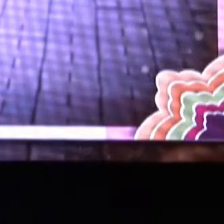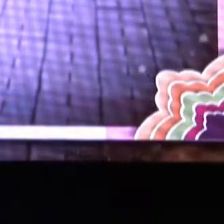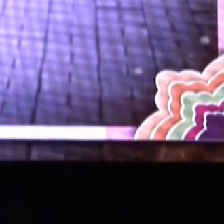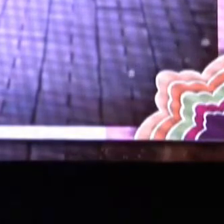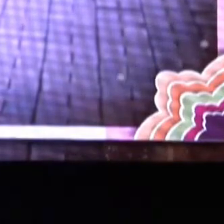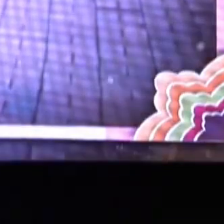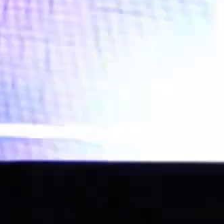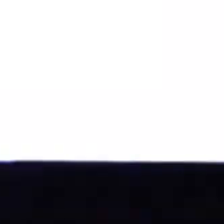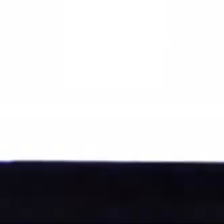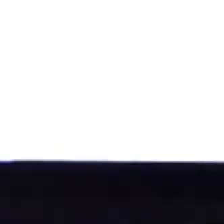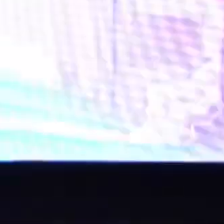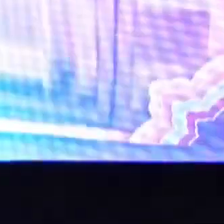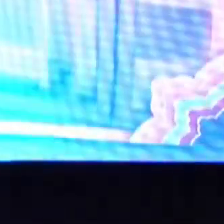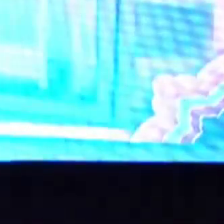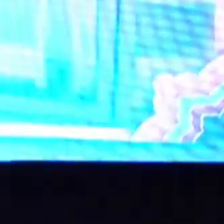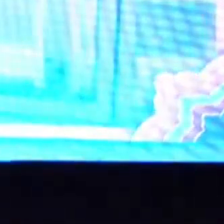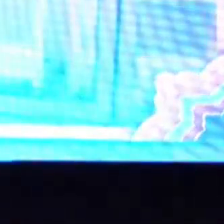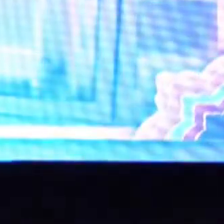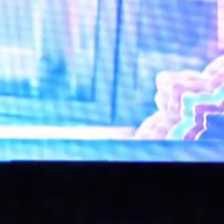감사합니다.